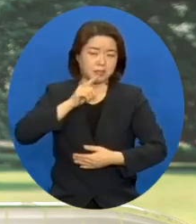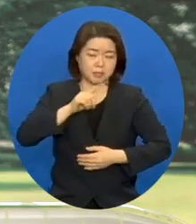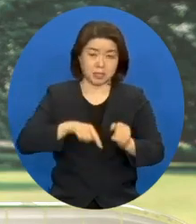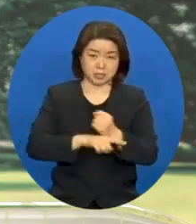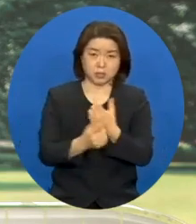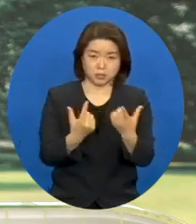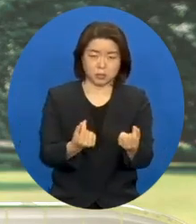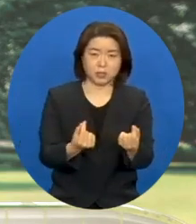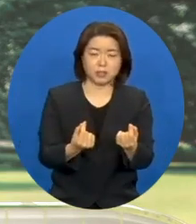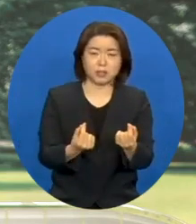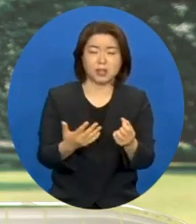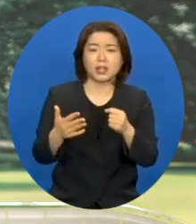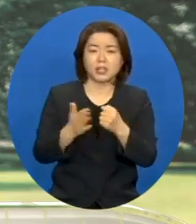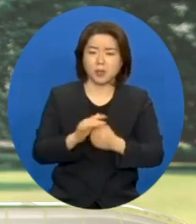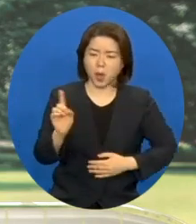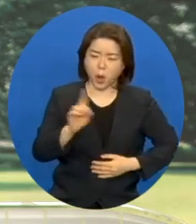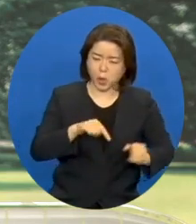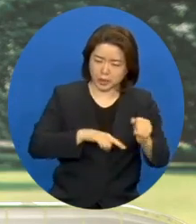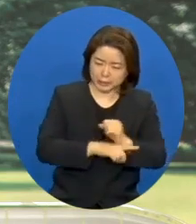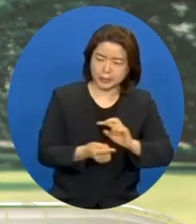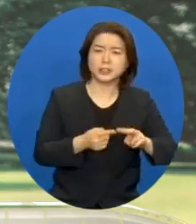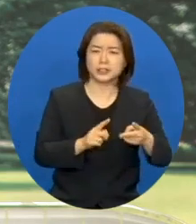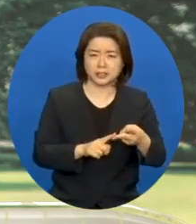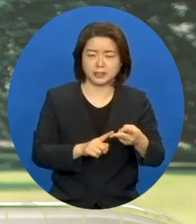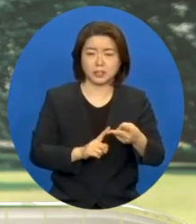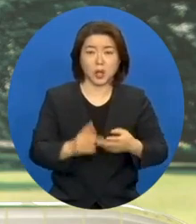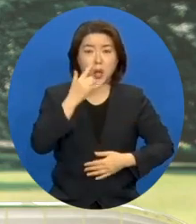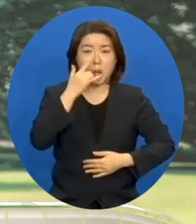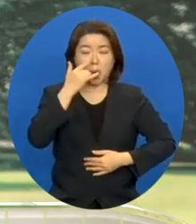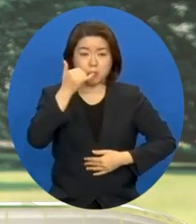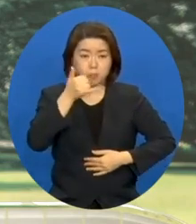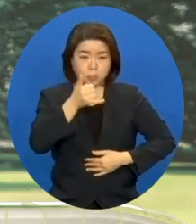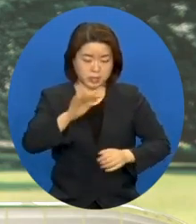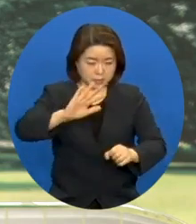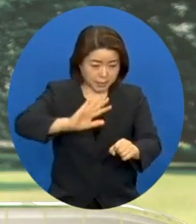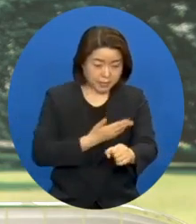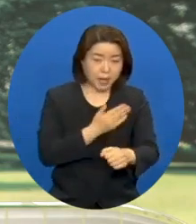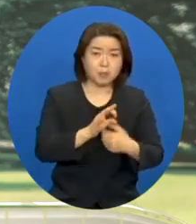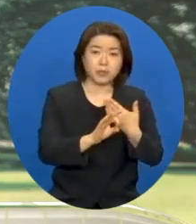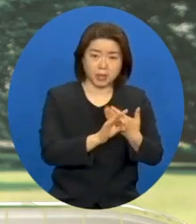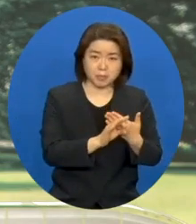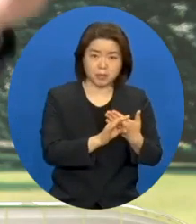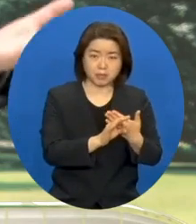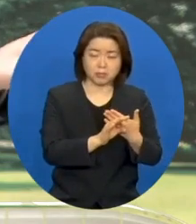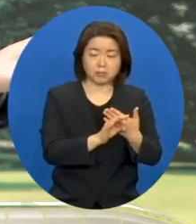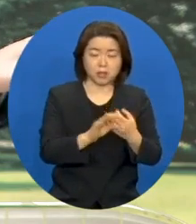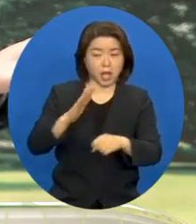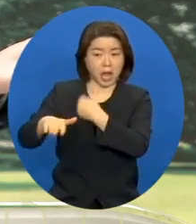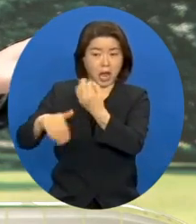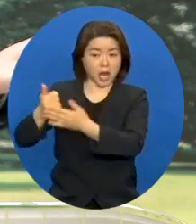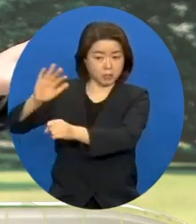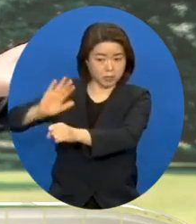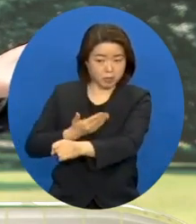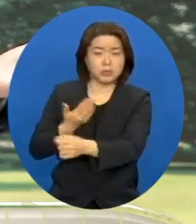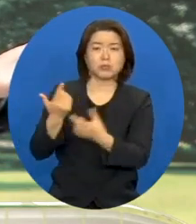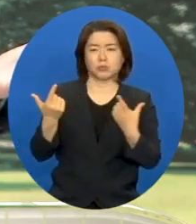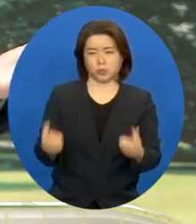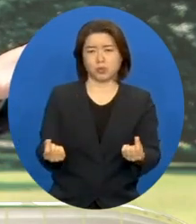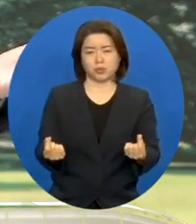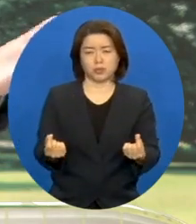그러니까 우리가 어떤 이유에서든지 부모님에게 잘 못하면 그러면 하나님에게 잘못하는 것이